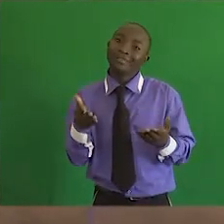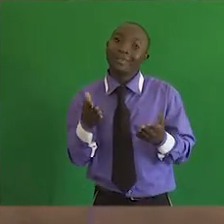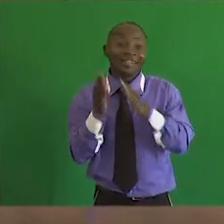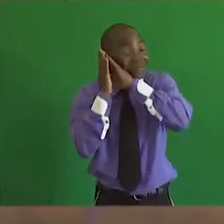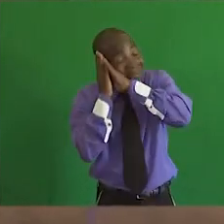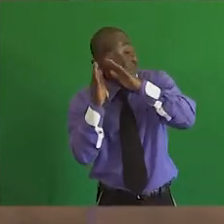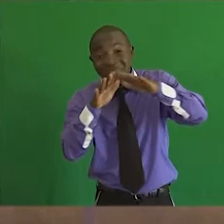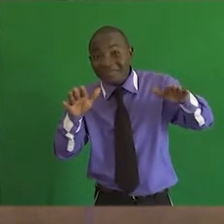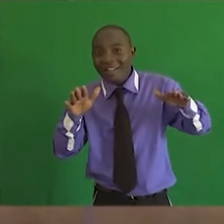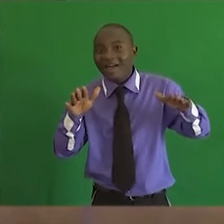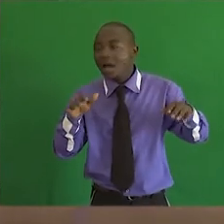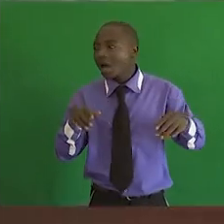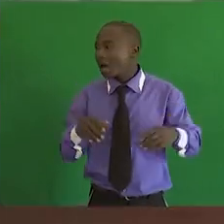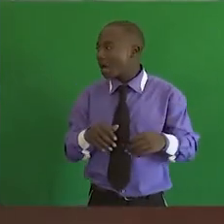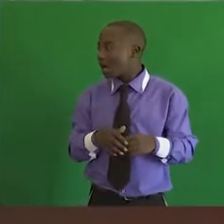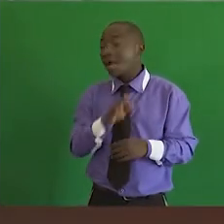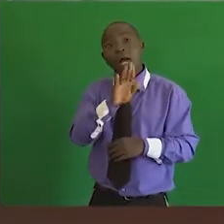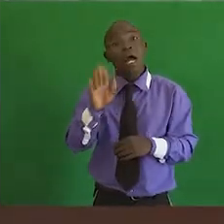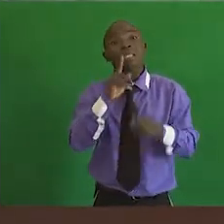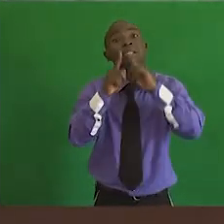musha wakadhakiwa nai.